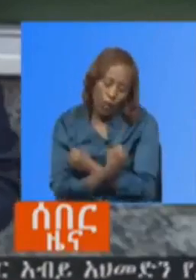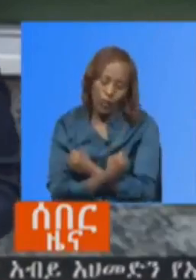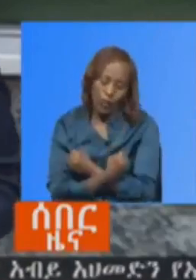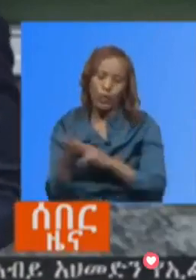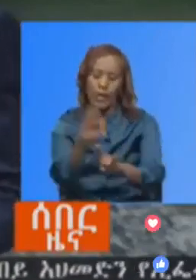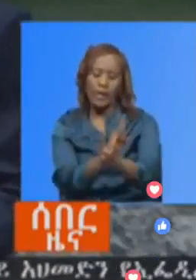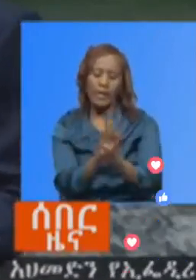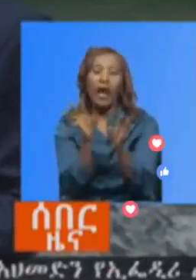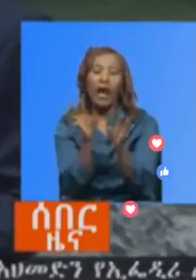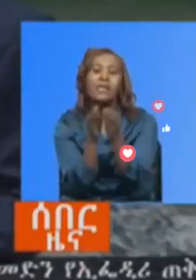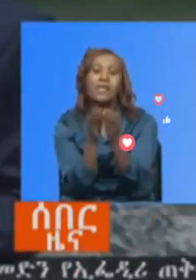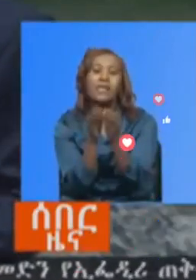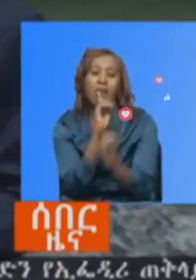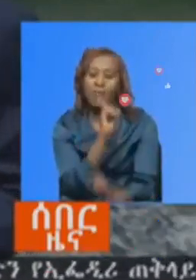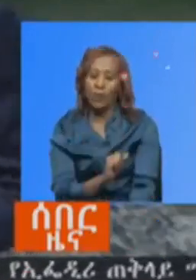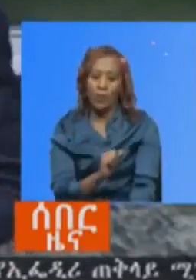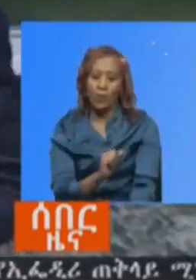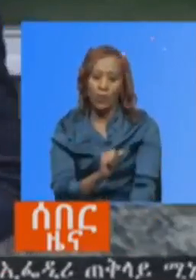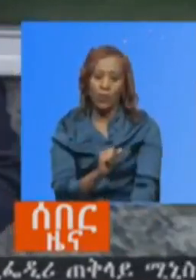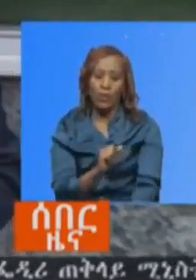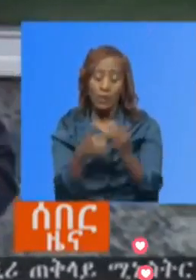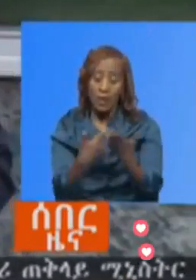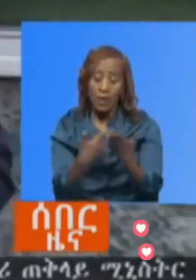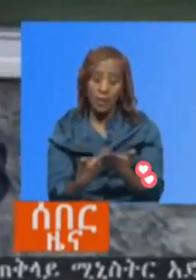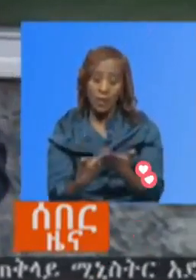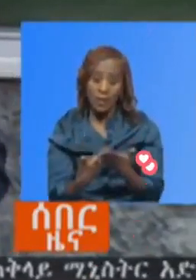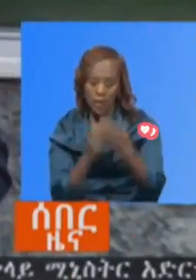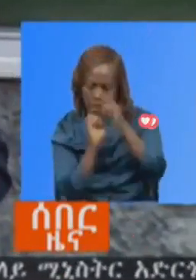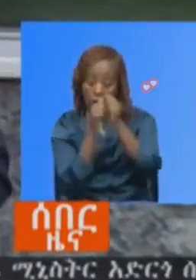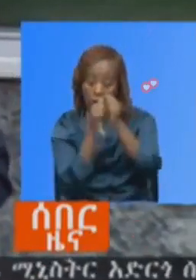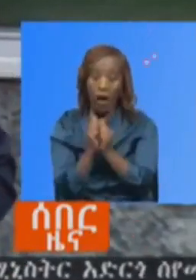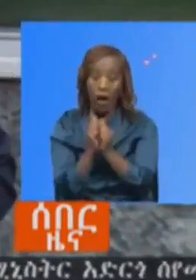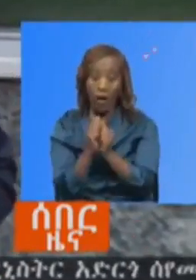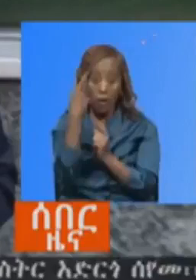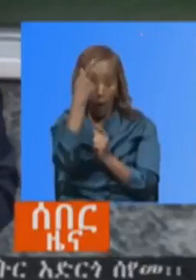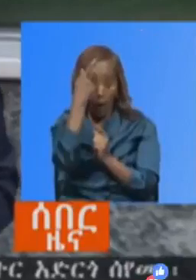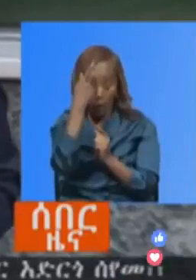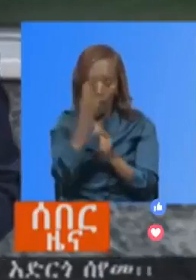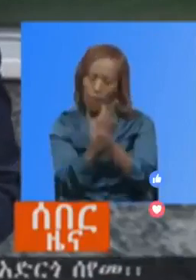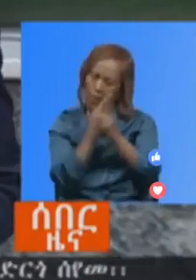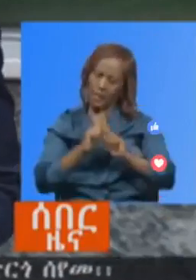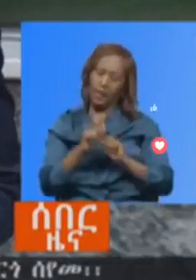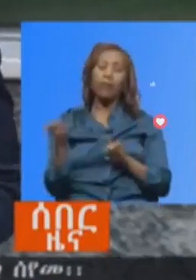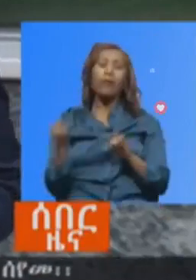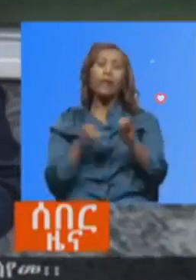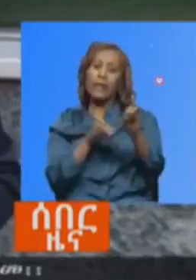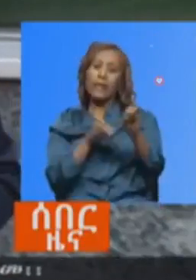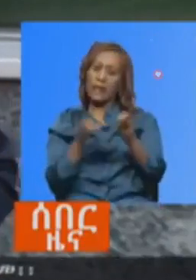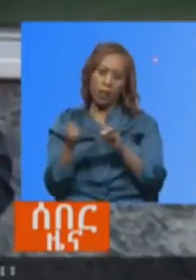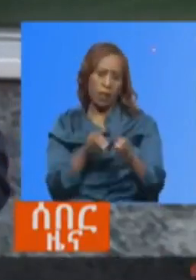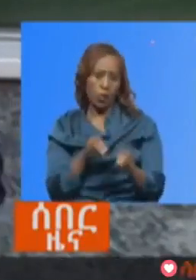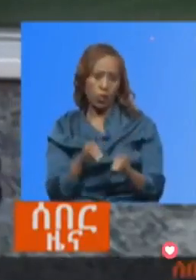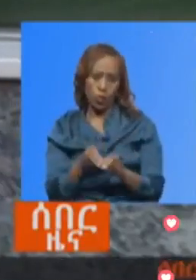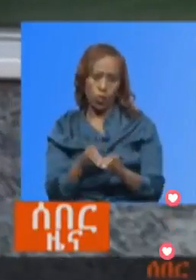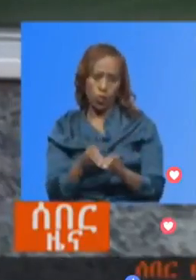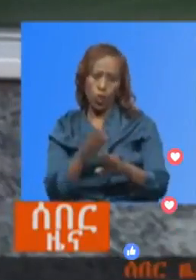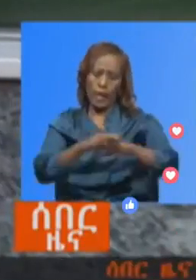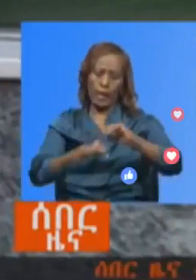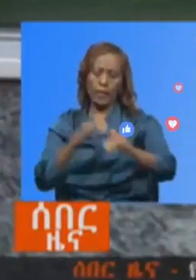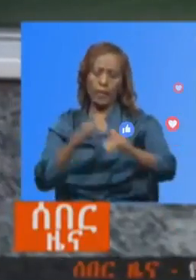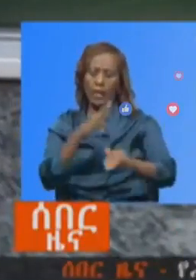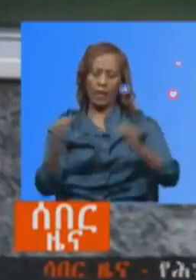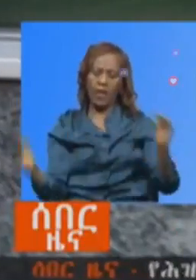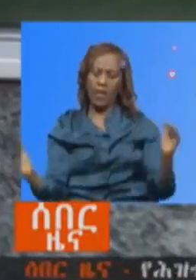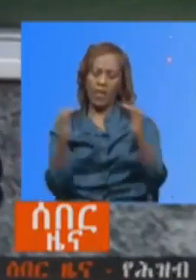የዜጋ ስብስብ ነው። ስለዚህ ተፎካካሪ ፓርቲዎች በነጻነት እንዲንቀሳቀሱ የተመቻቸና